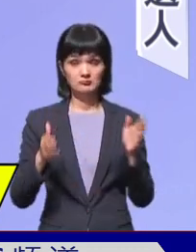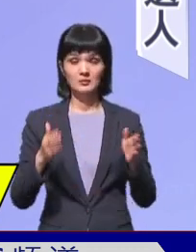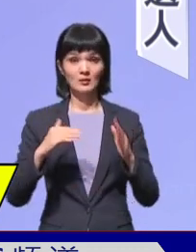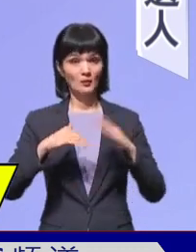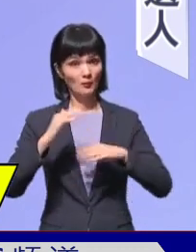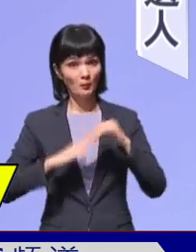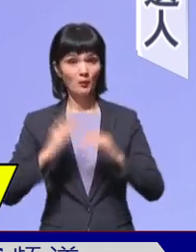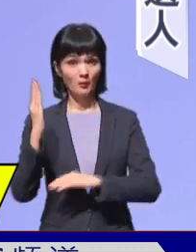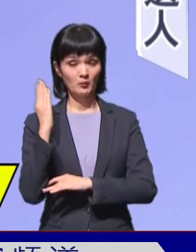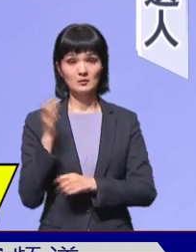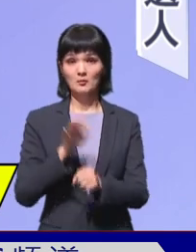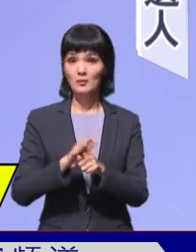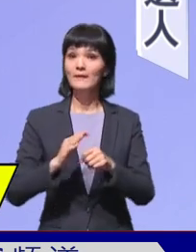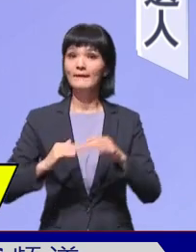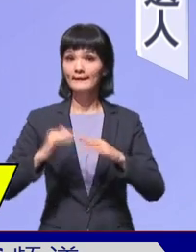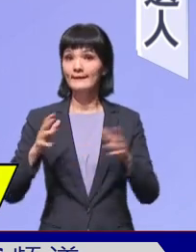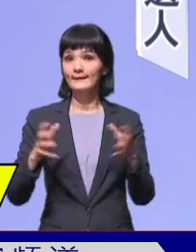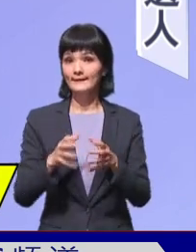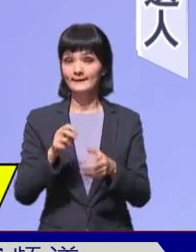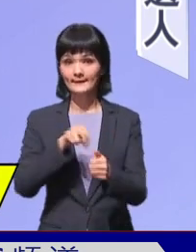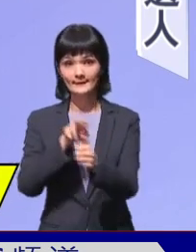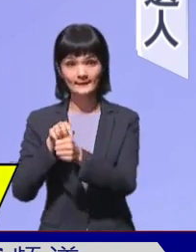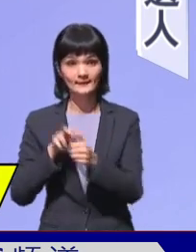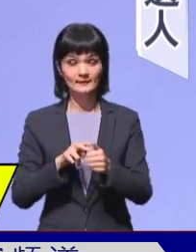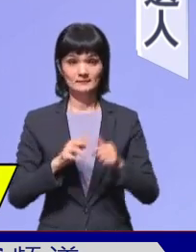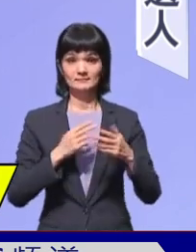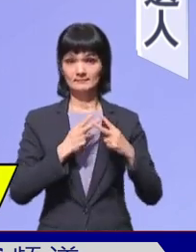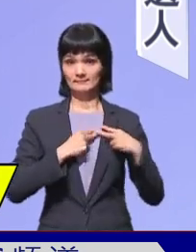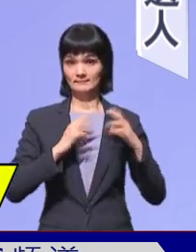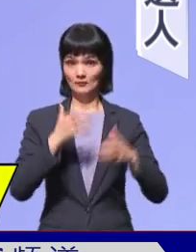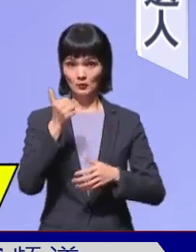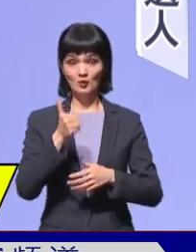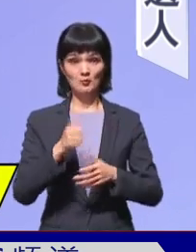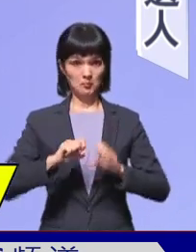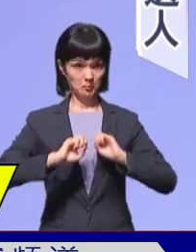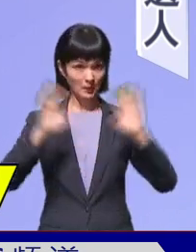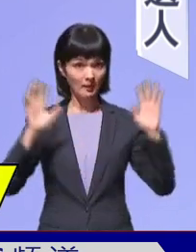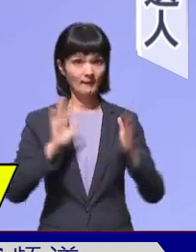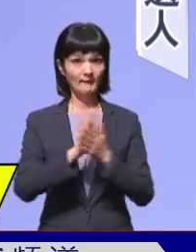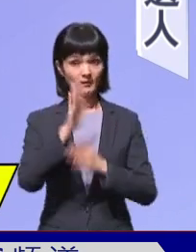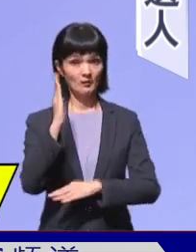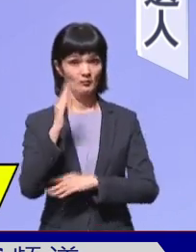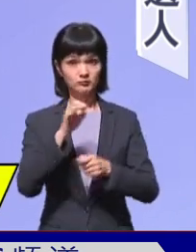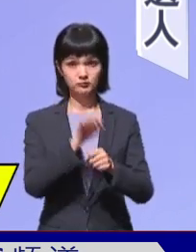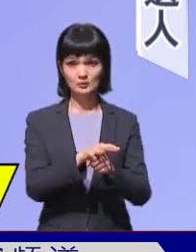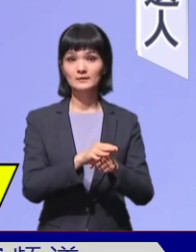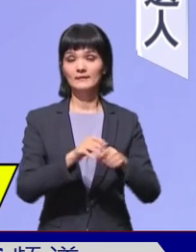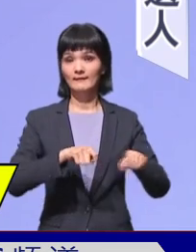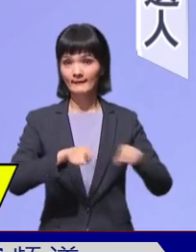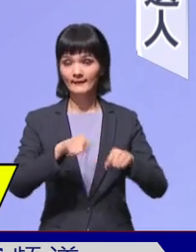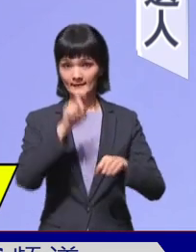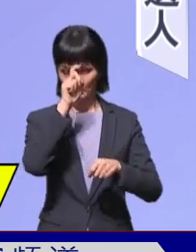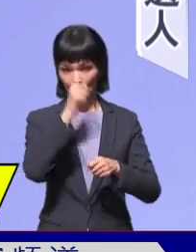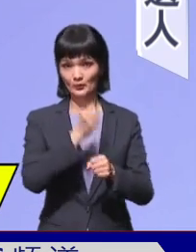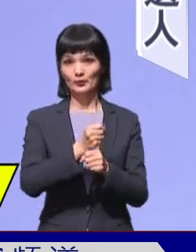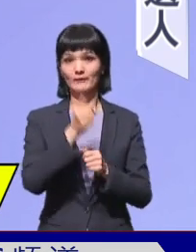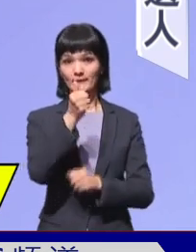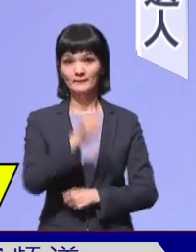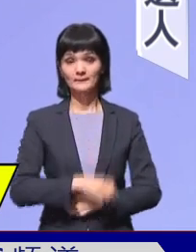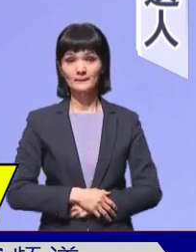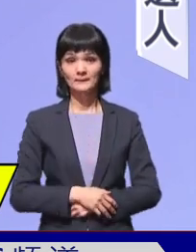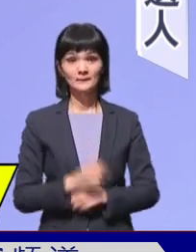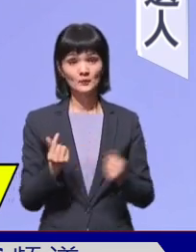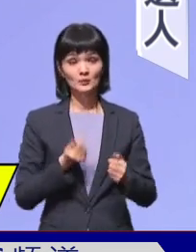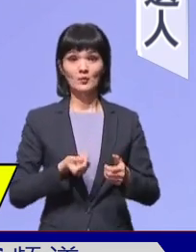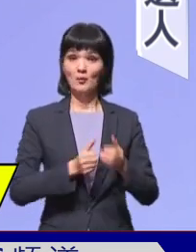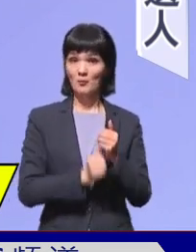在这次蔡英文总统揭示出来之后，我们一步一步的对各种补助都尽量希望把它做好，不管从孕